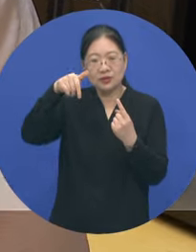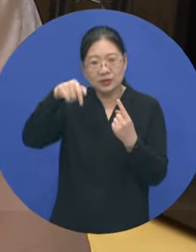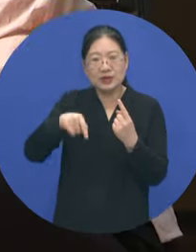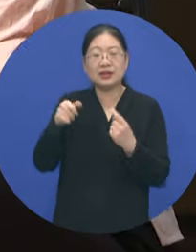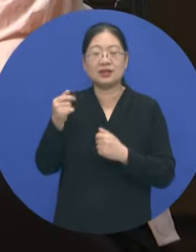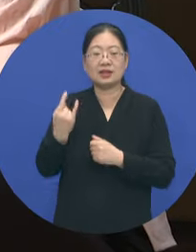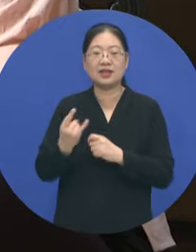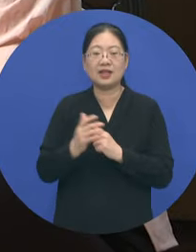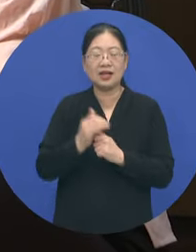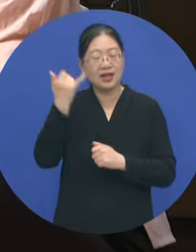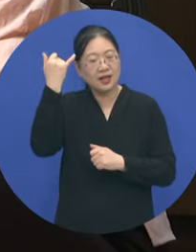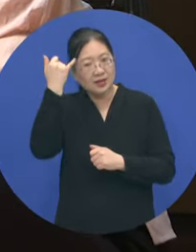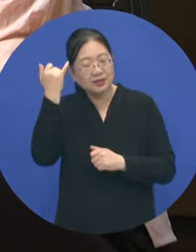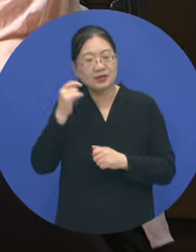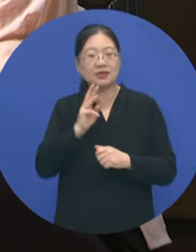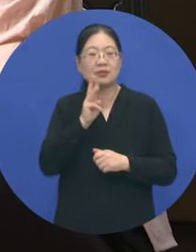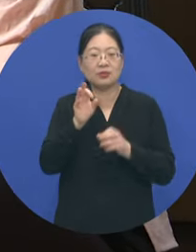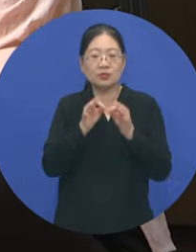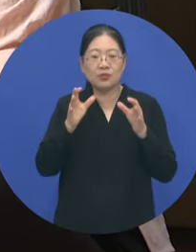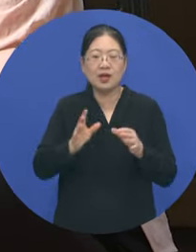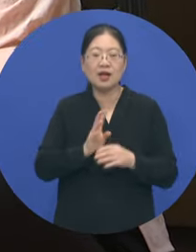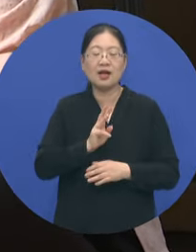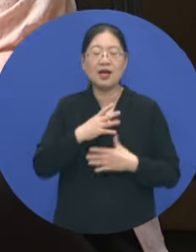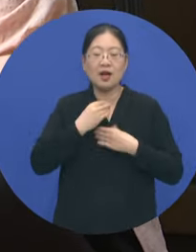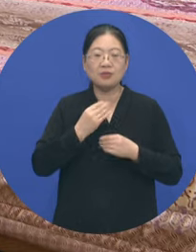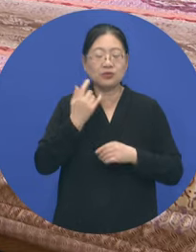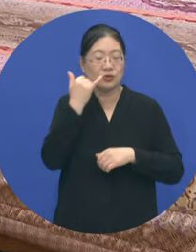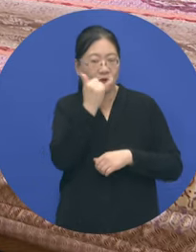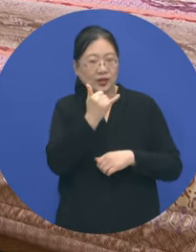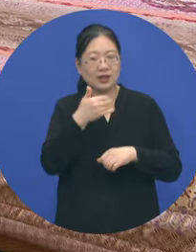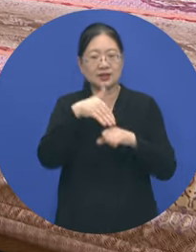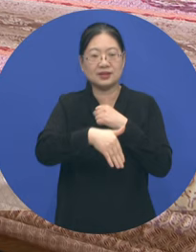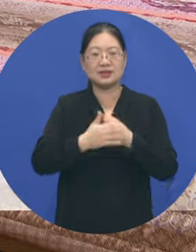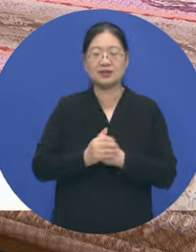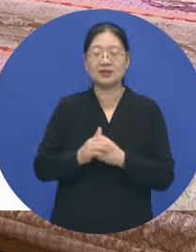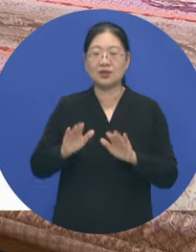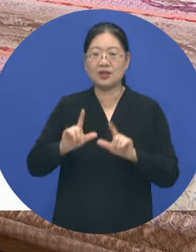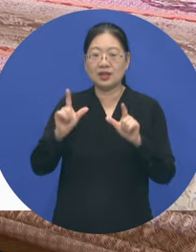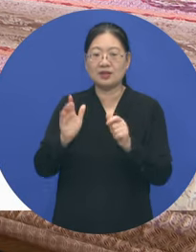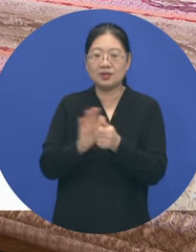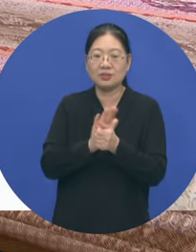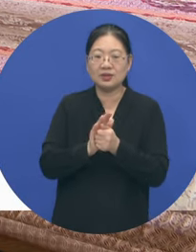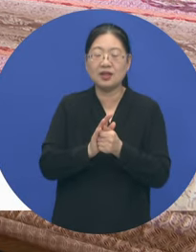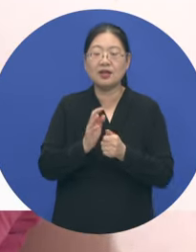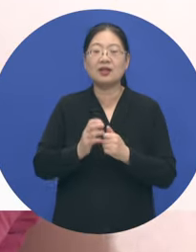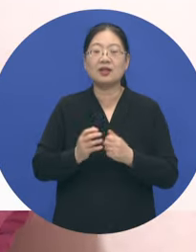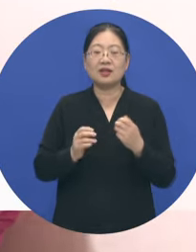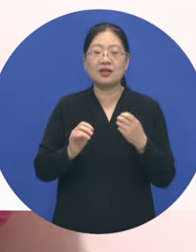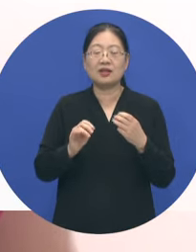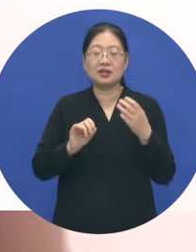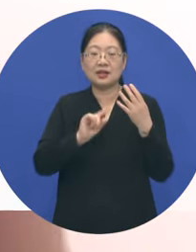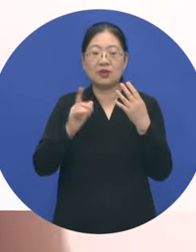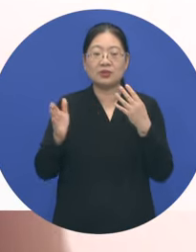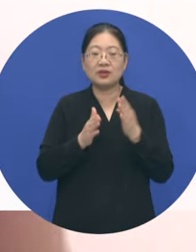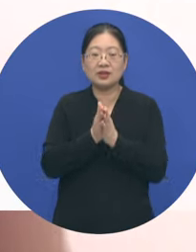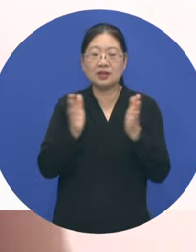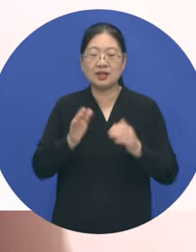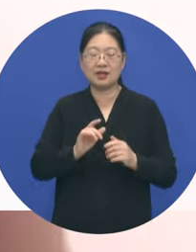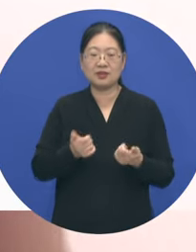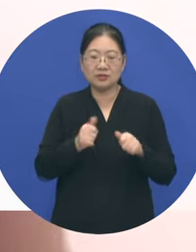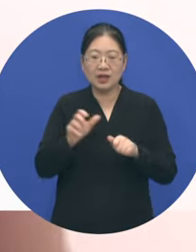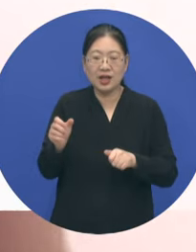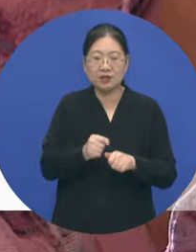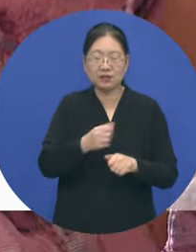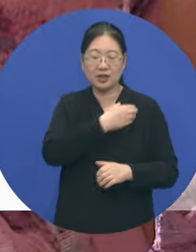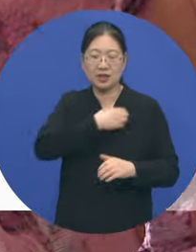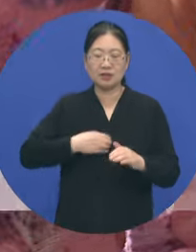정해진 시간에 인공지능이 약 3분간 안부 전화를 거는 형태입니다 올해 서비스는 4월부터 시작되며 신분증을 참해